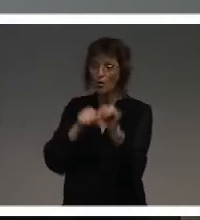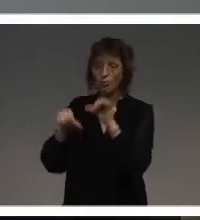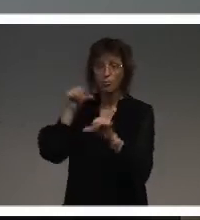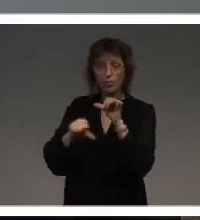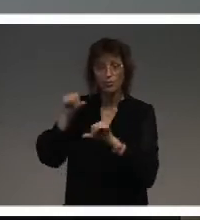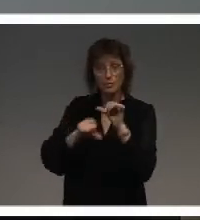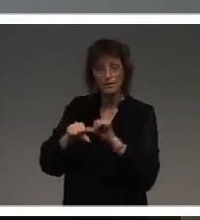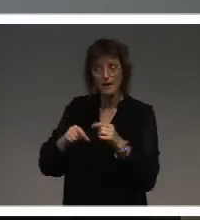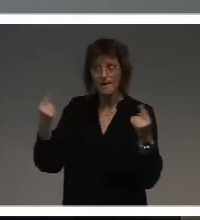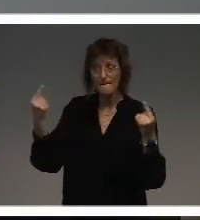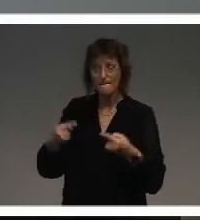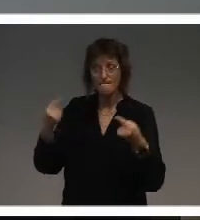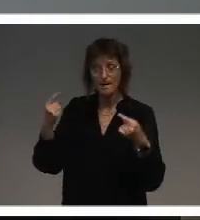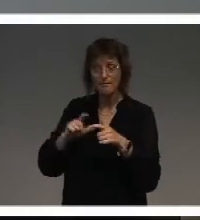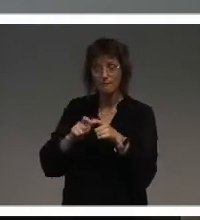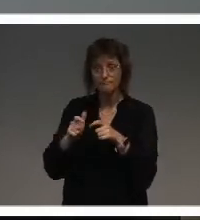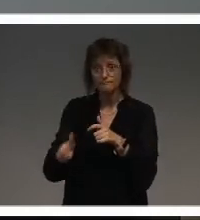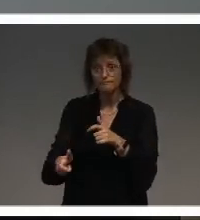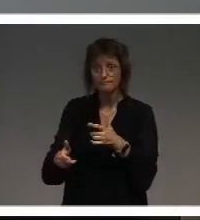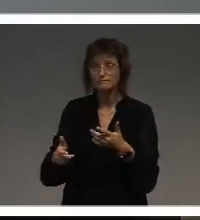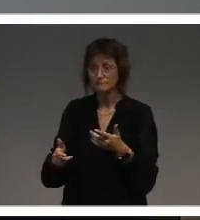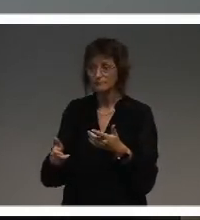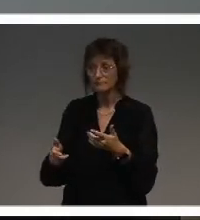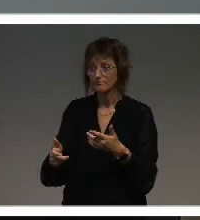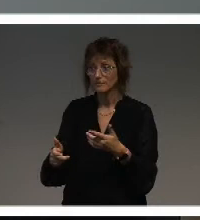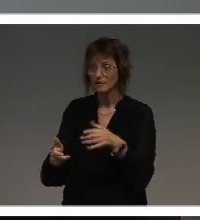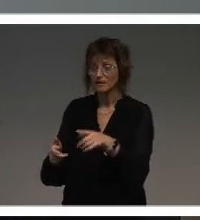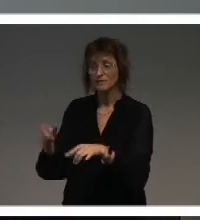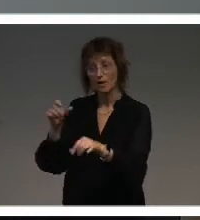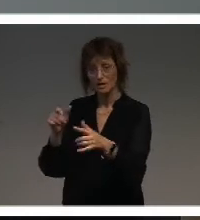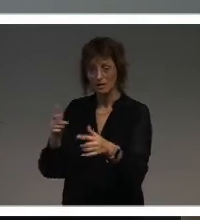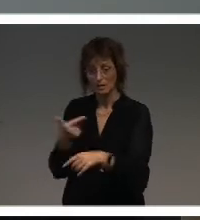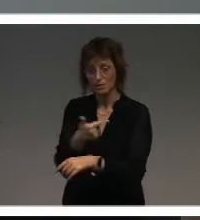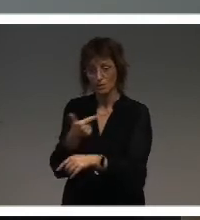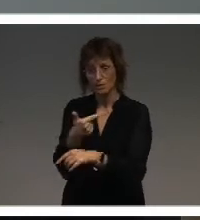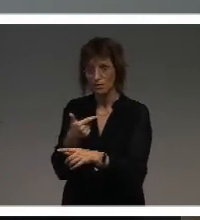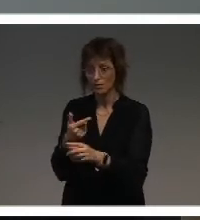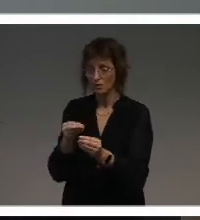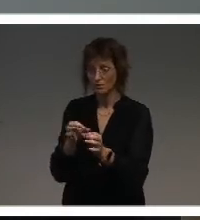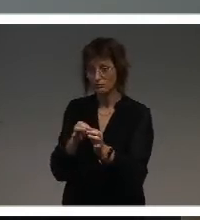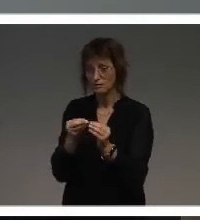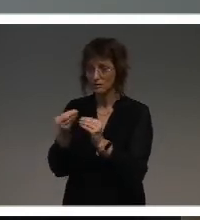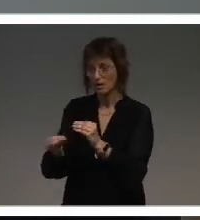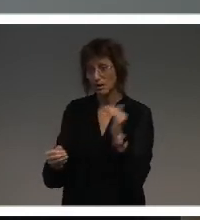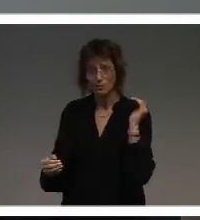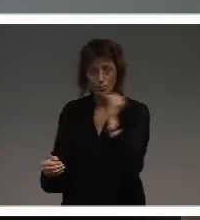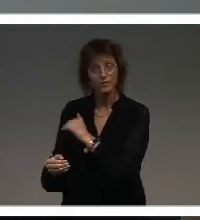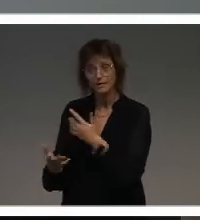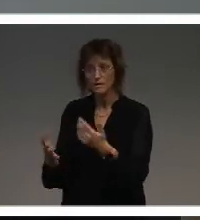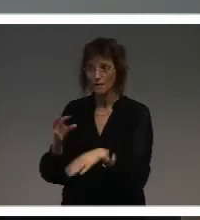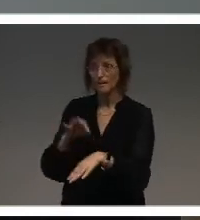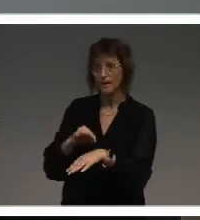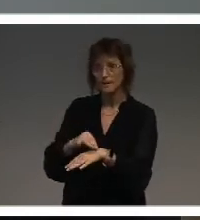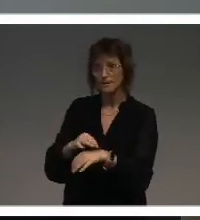chimiques peut potentialiser, on va dire, les effets des substances chimiques et du travail de nuit pour conduire plus rapidement à l'apparition des